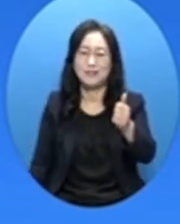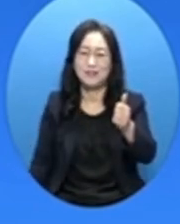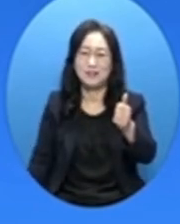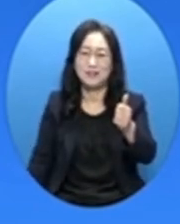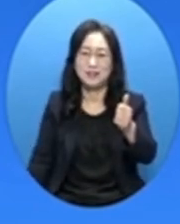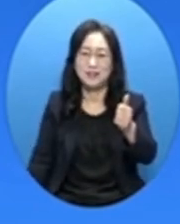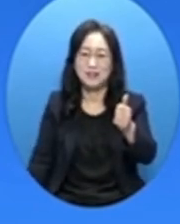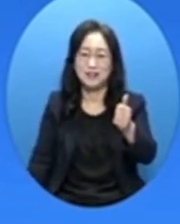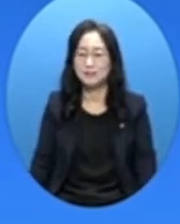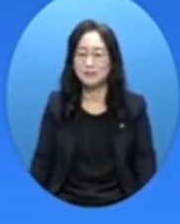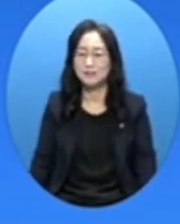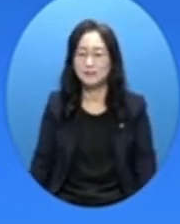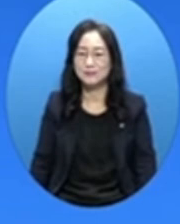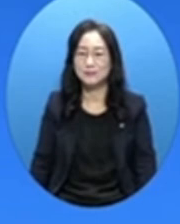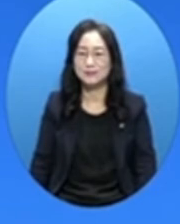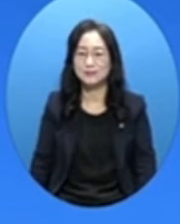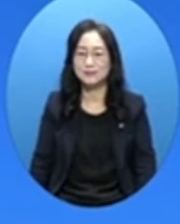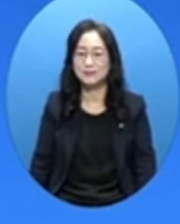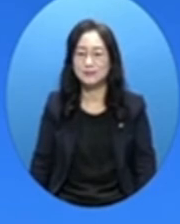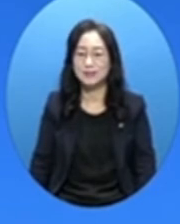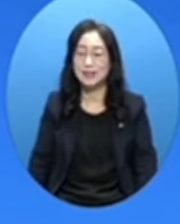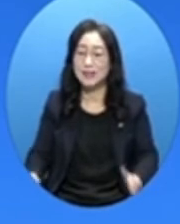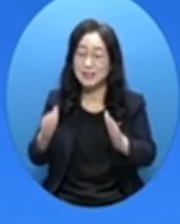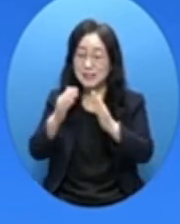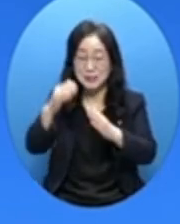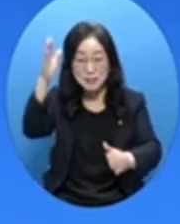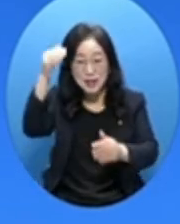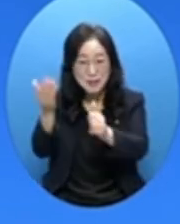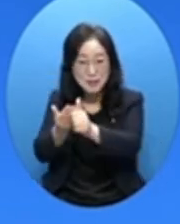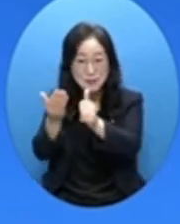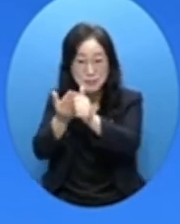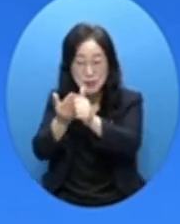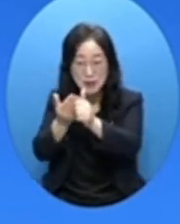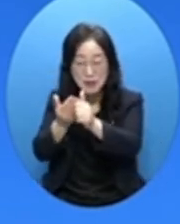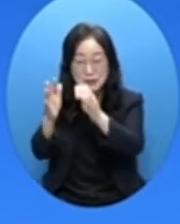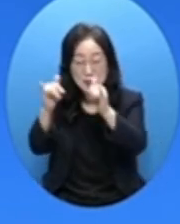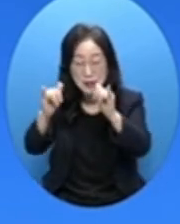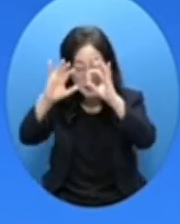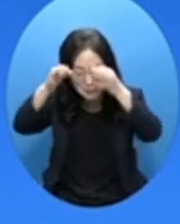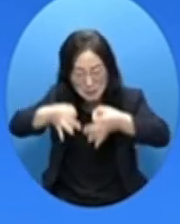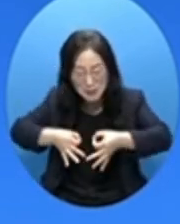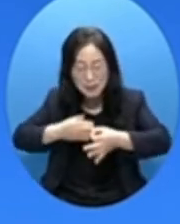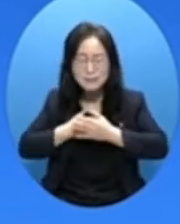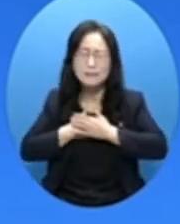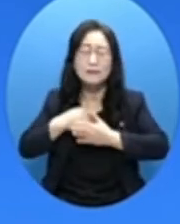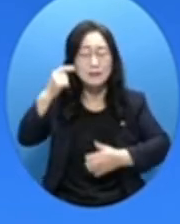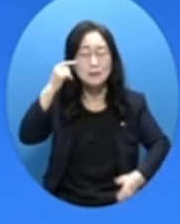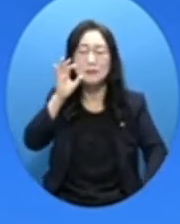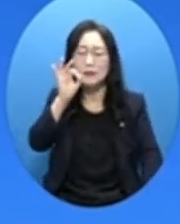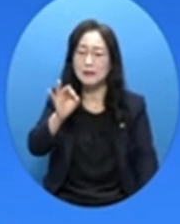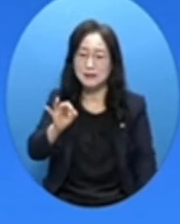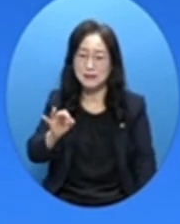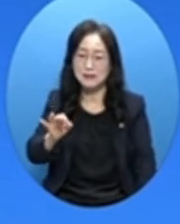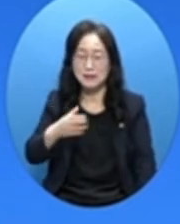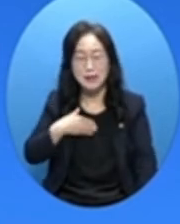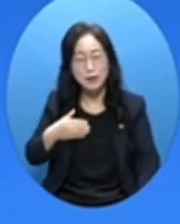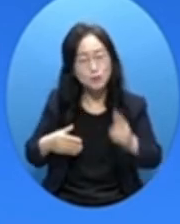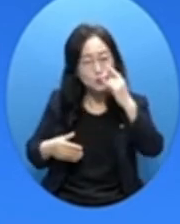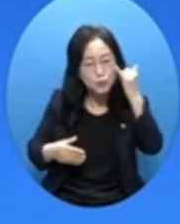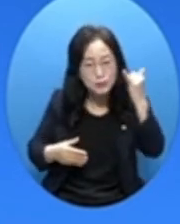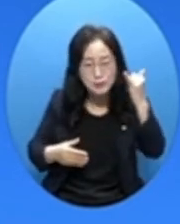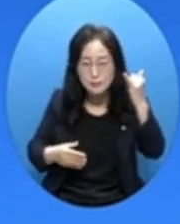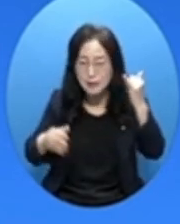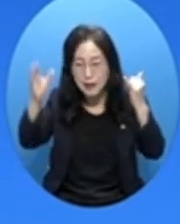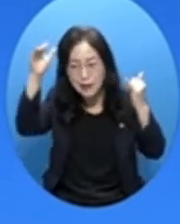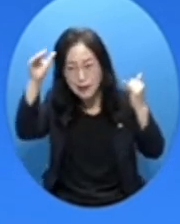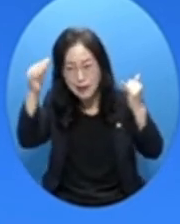반려견을 안 기릅니다. 집에 반려견이 있는 분들은 가슴에 손을 감으면 생각해보시기 바랍니다. 내가 부모님보다 반려견을 더